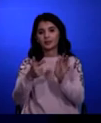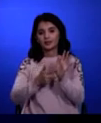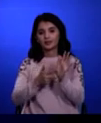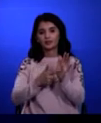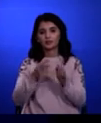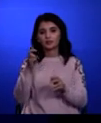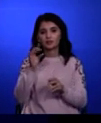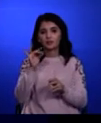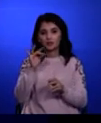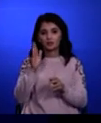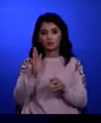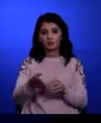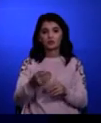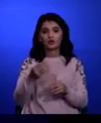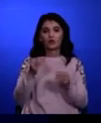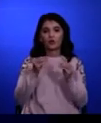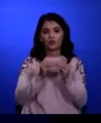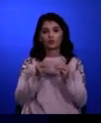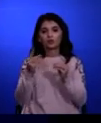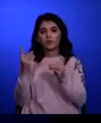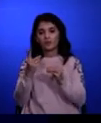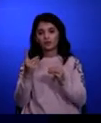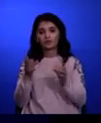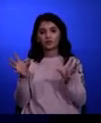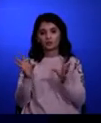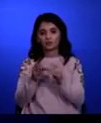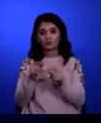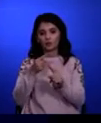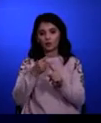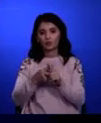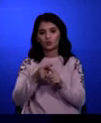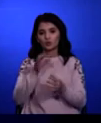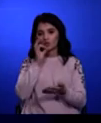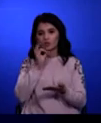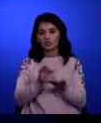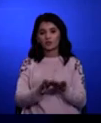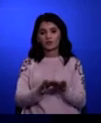bo'ladi. O'nlik bilan keyin birliklarni qo'shsak natijamiz